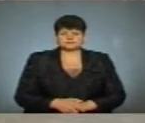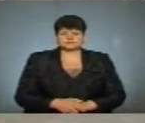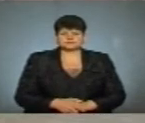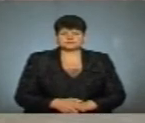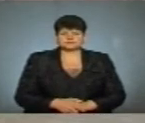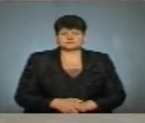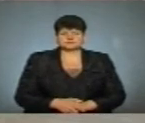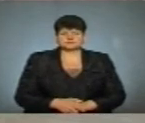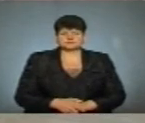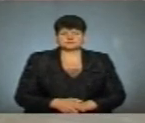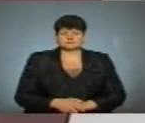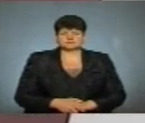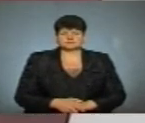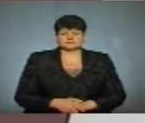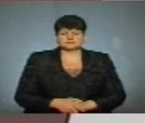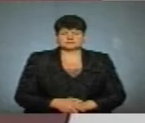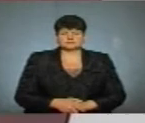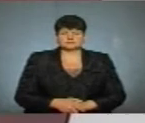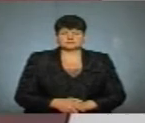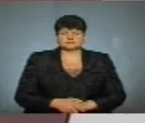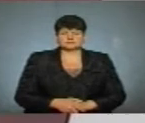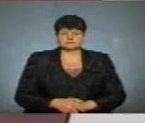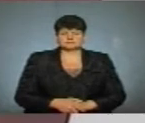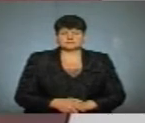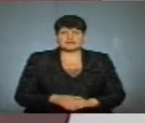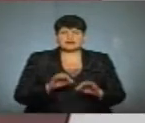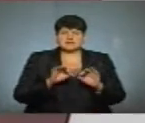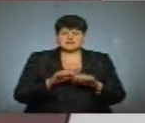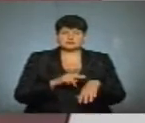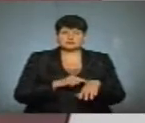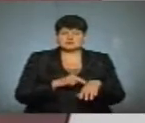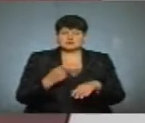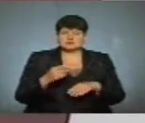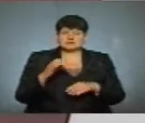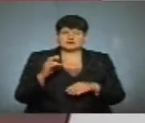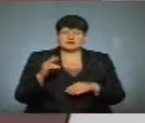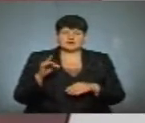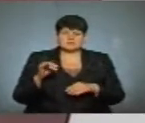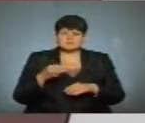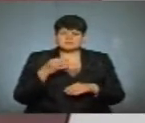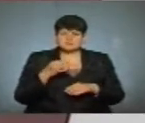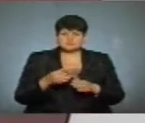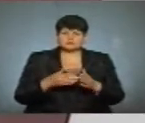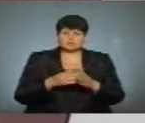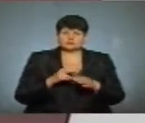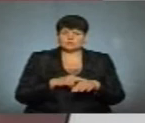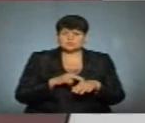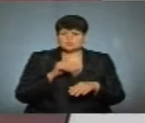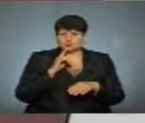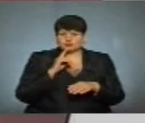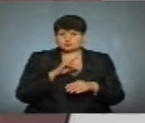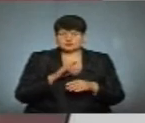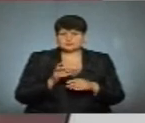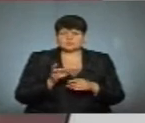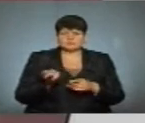на Суспільному, Тернопіль. Речник Нацполіції області Сергій Крета повідомив, що до поліції поки що не